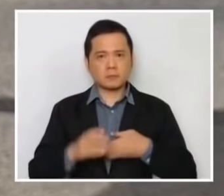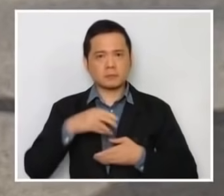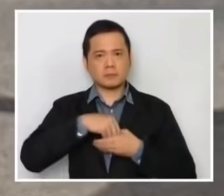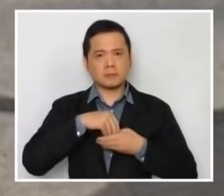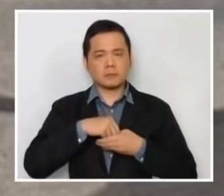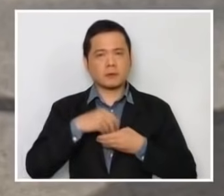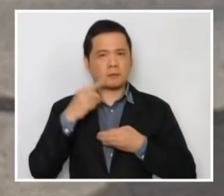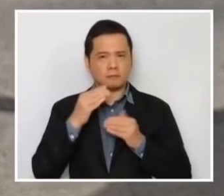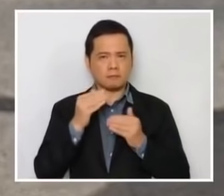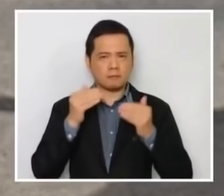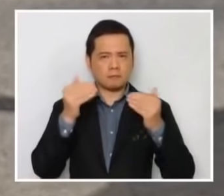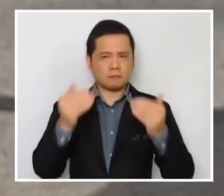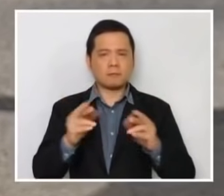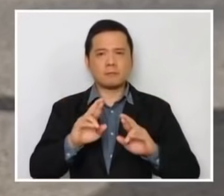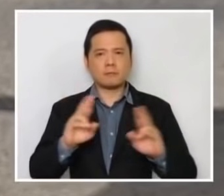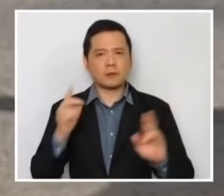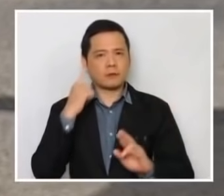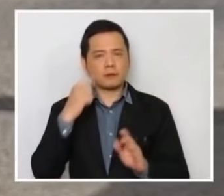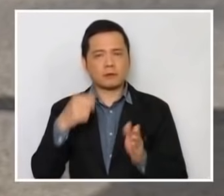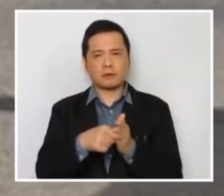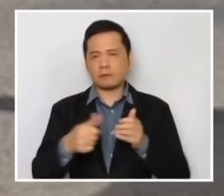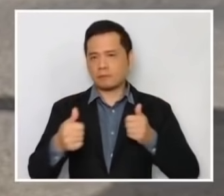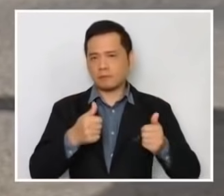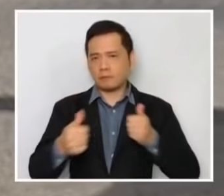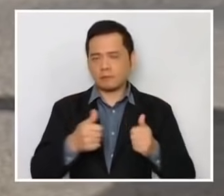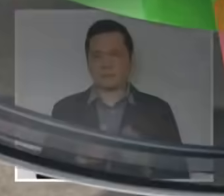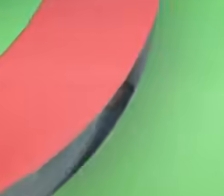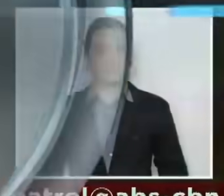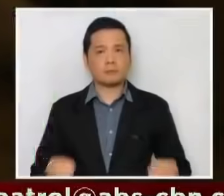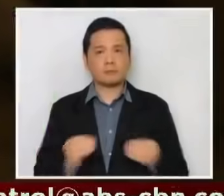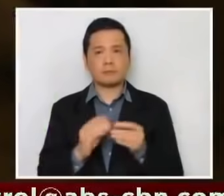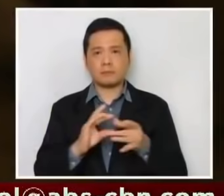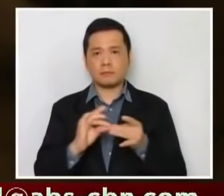halala. Magpapatrol, Adrian Ayalin.